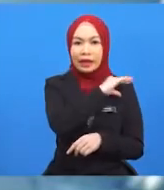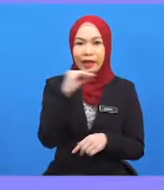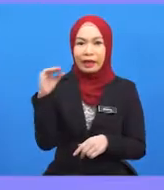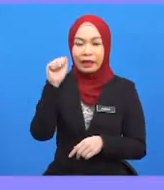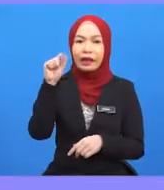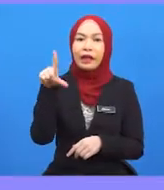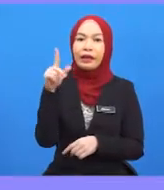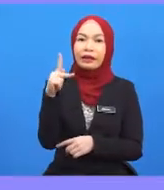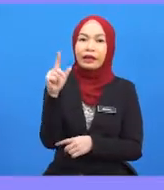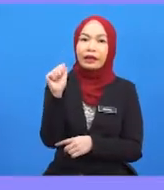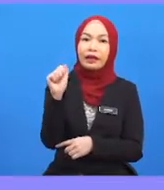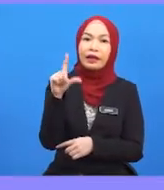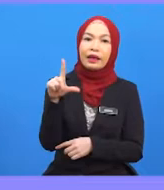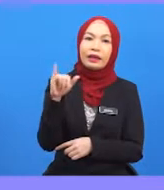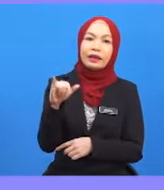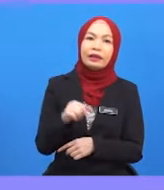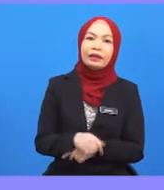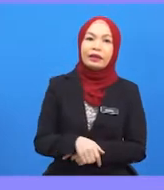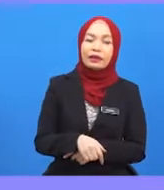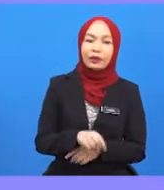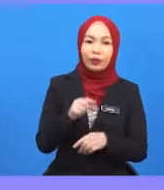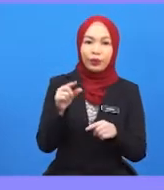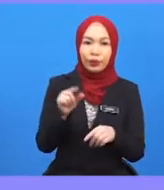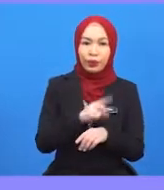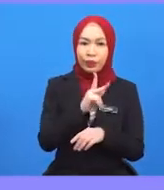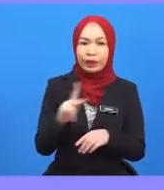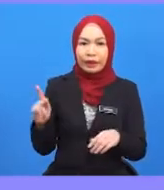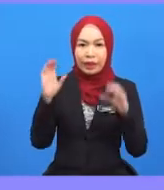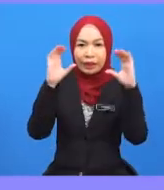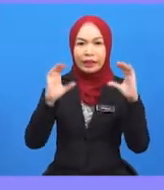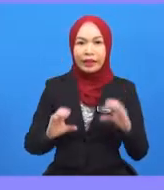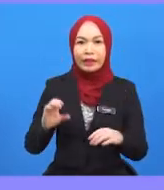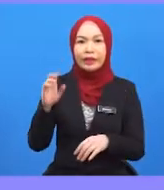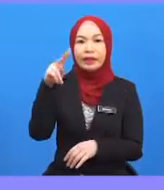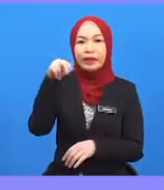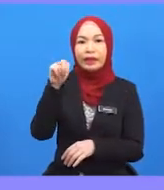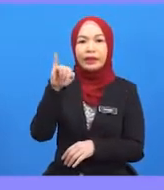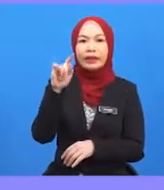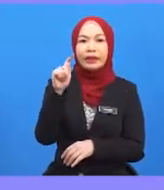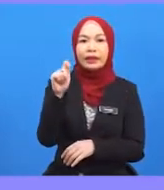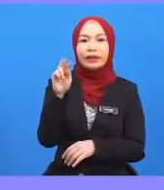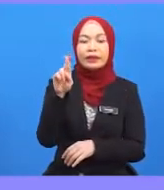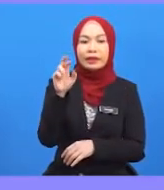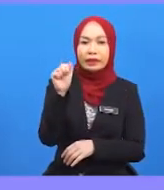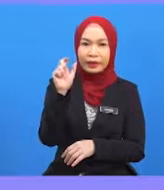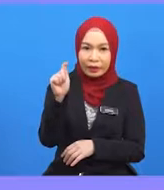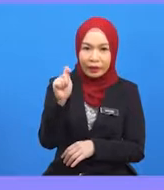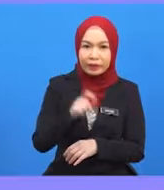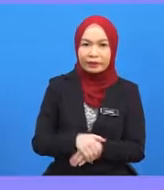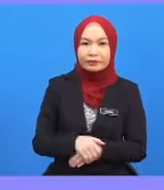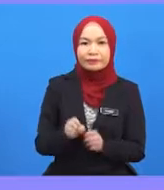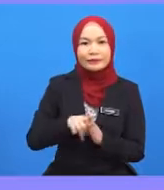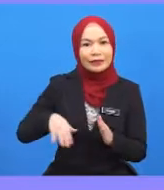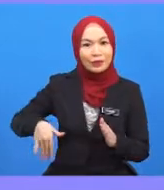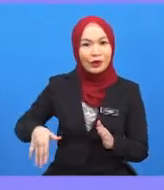kaedah pentitratan. Apakah penyataan masalah yang boleh dibuat sebelum menjalankan